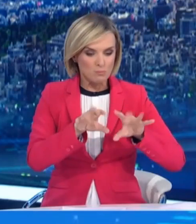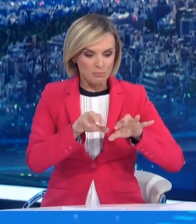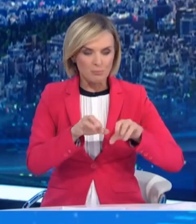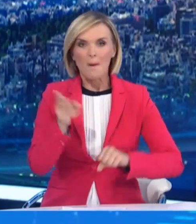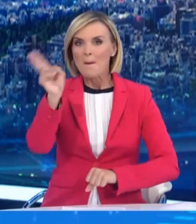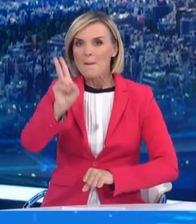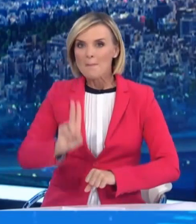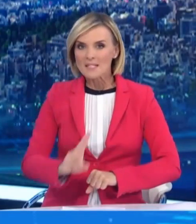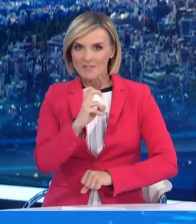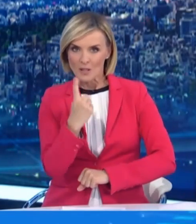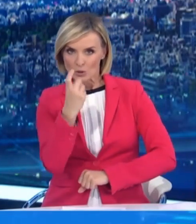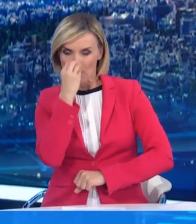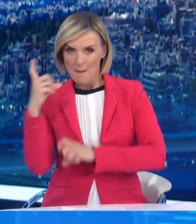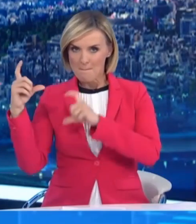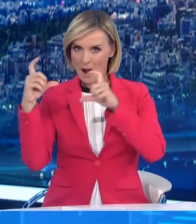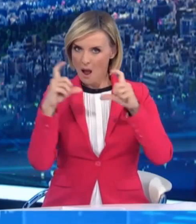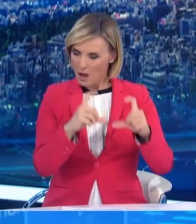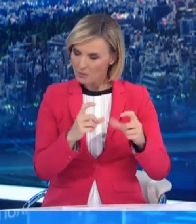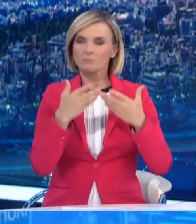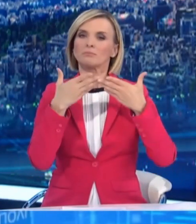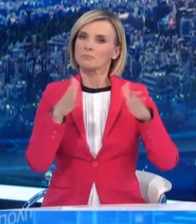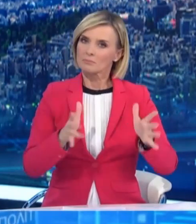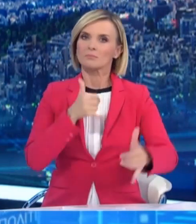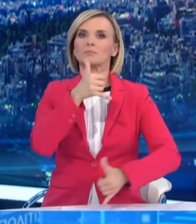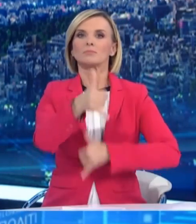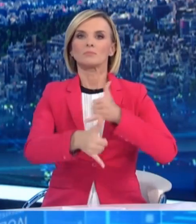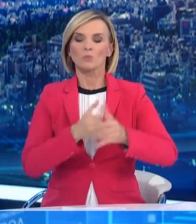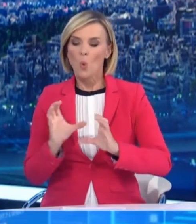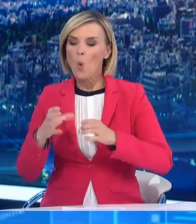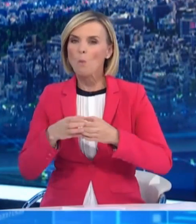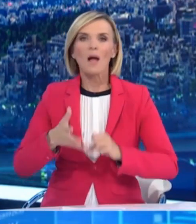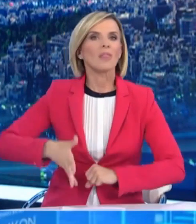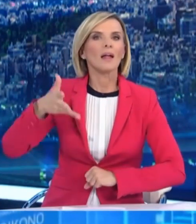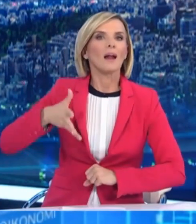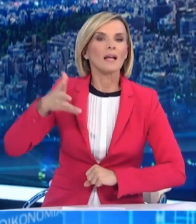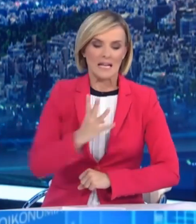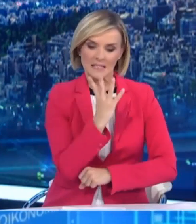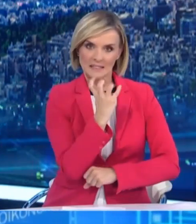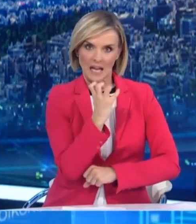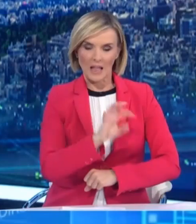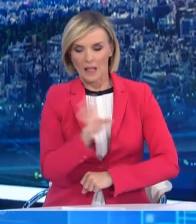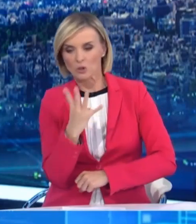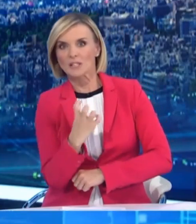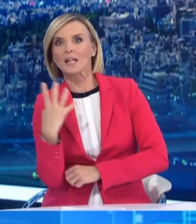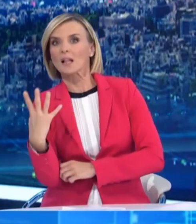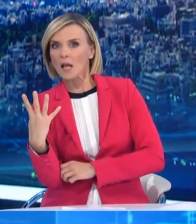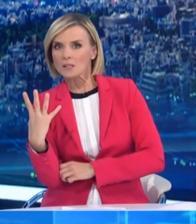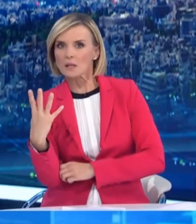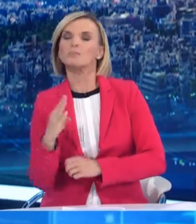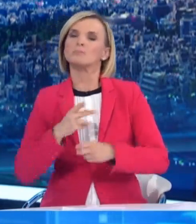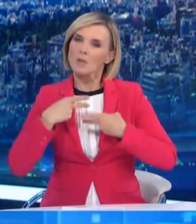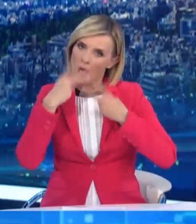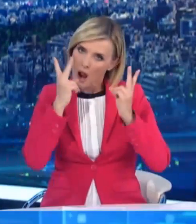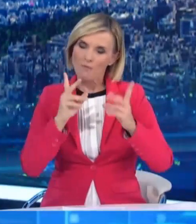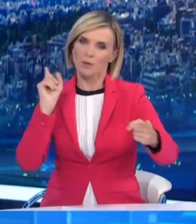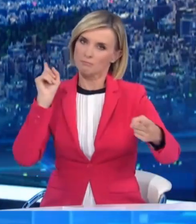Παρασκευή 21 Μαΐου θα ανοίξει πλατφόρμα έτσι ώστε οι πολίτες της ηλικιακής ομάδας 40-44 να μπορούν να κλείσουν